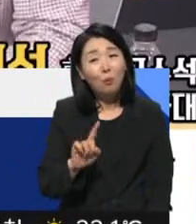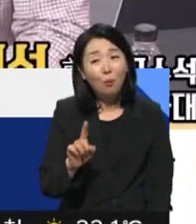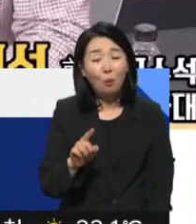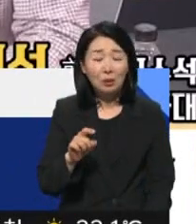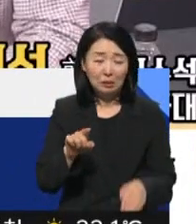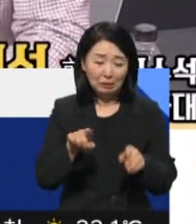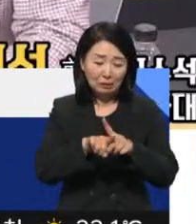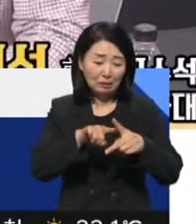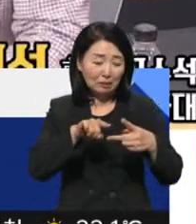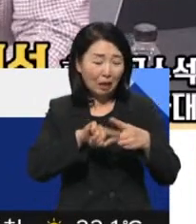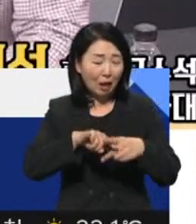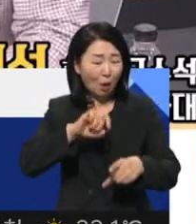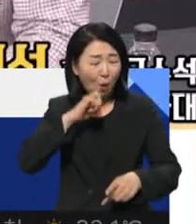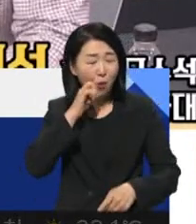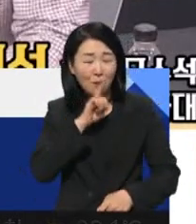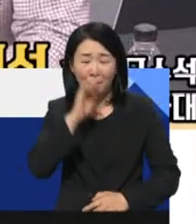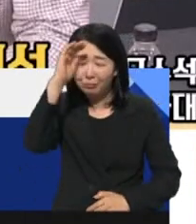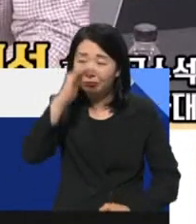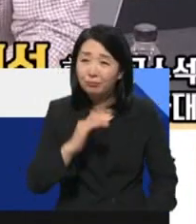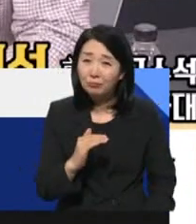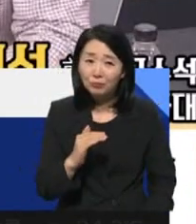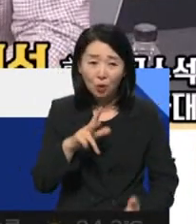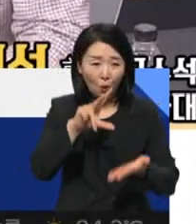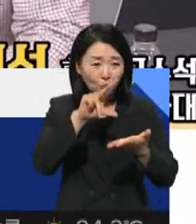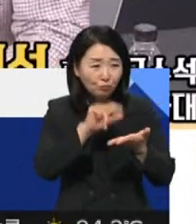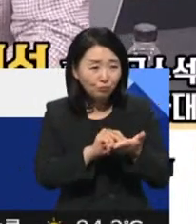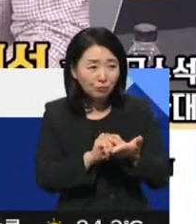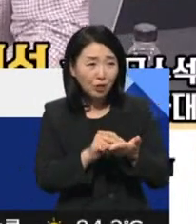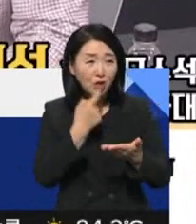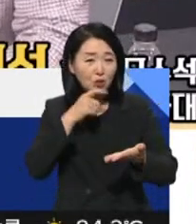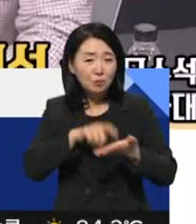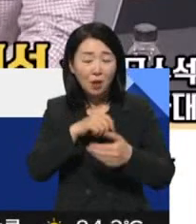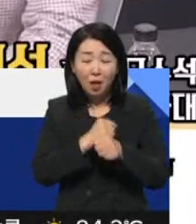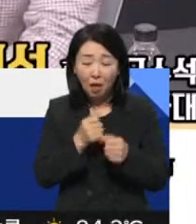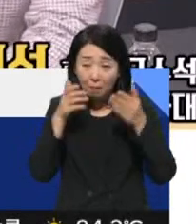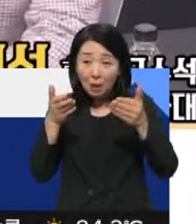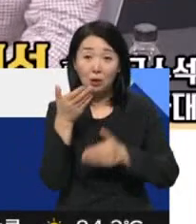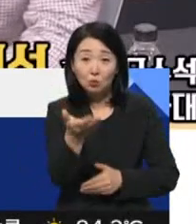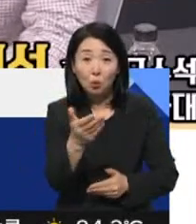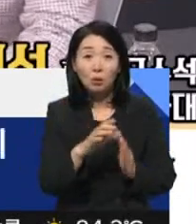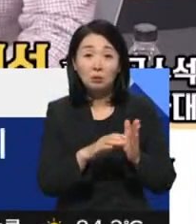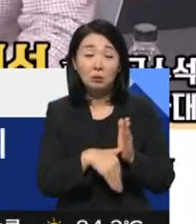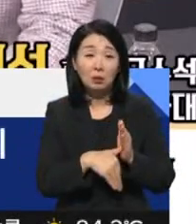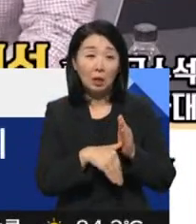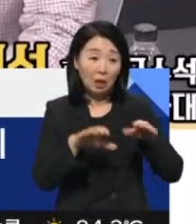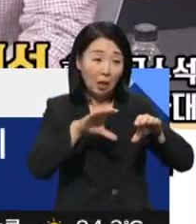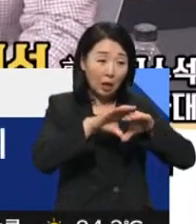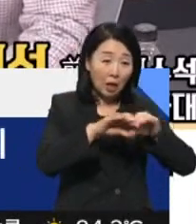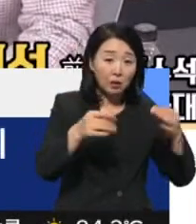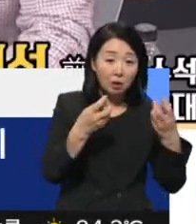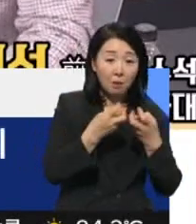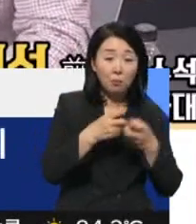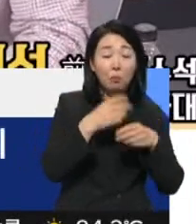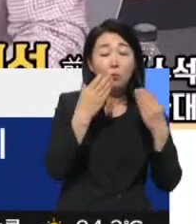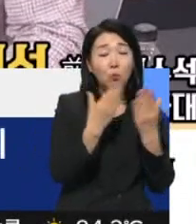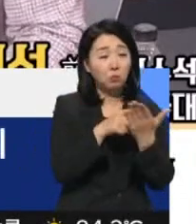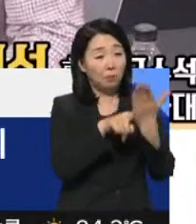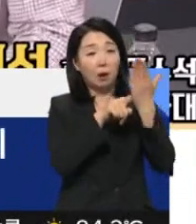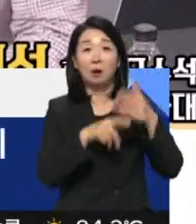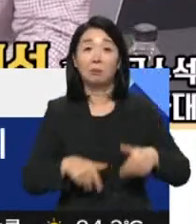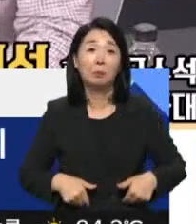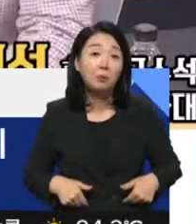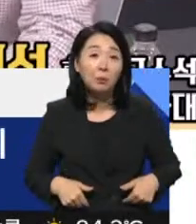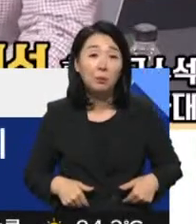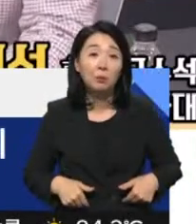문제를 이렇게 얘기 내라고 할 정도의 방향 제시를 했으면 대안들이 이제 다 복합적으로 나와야